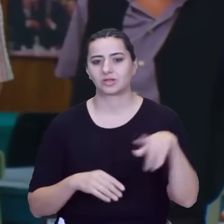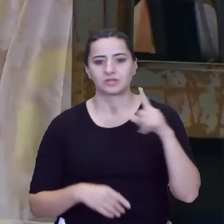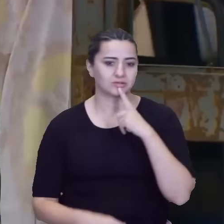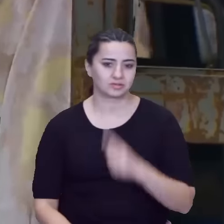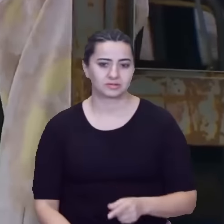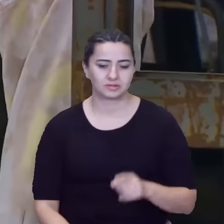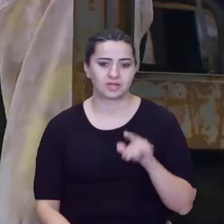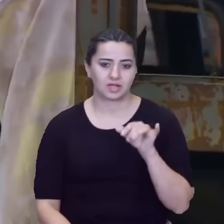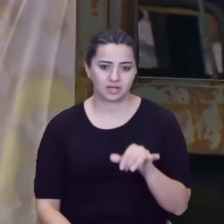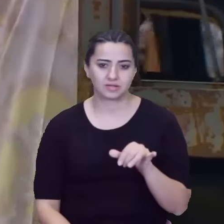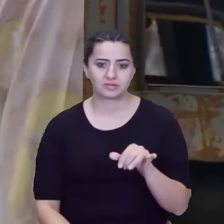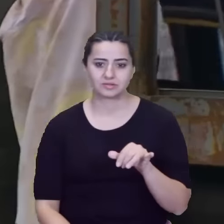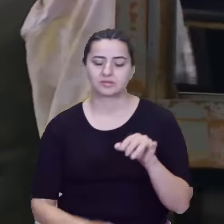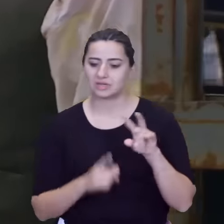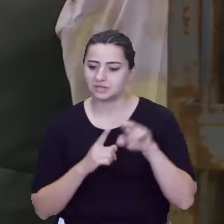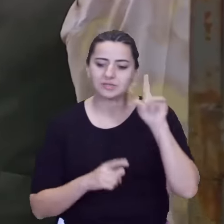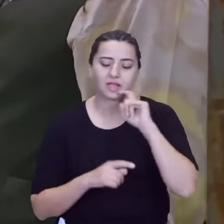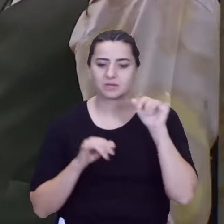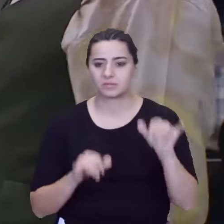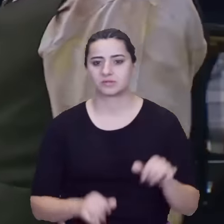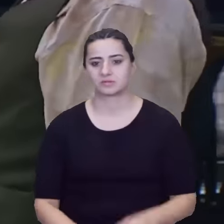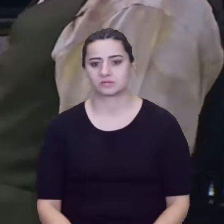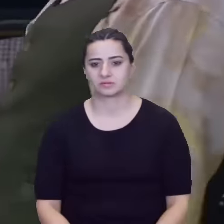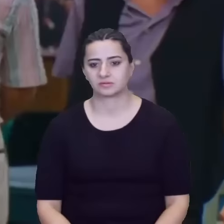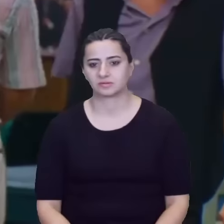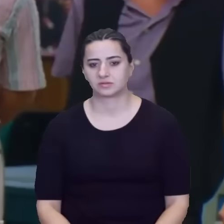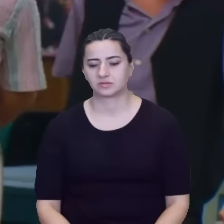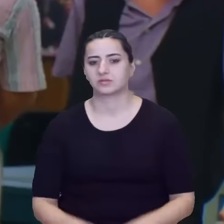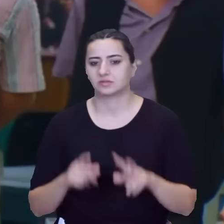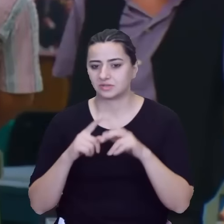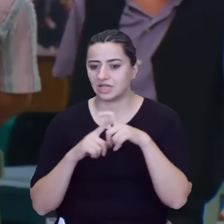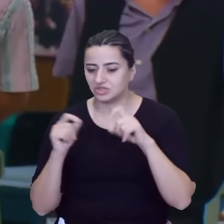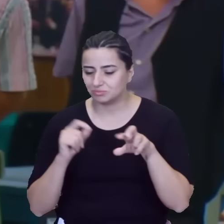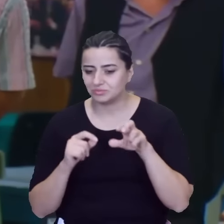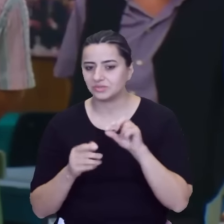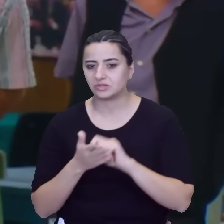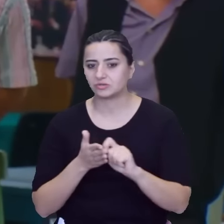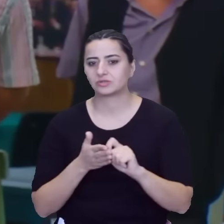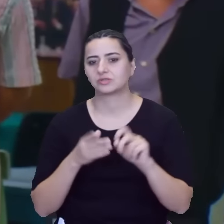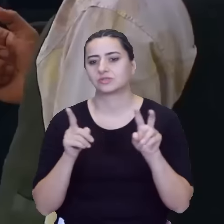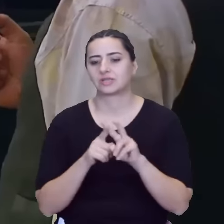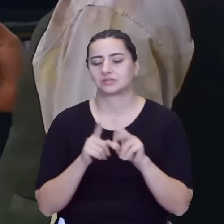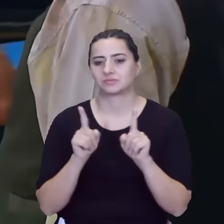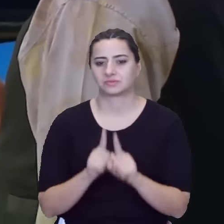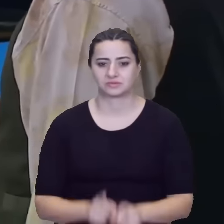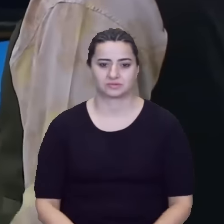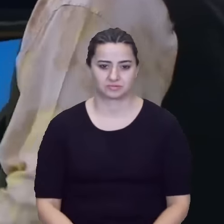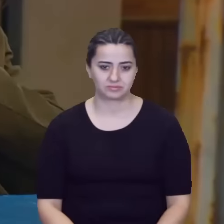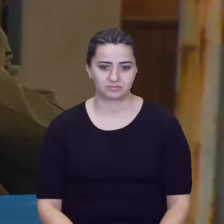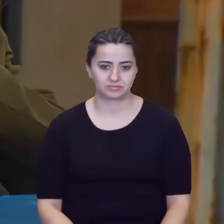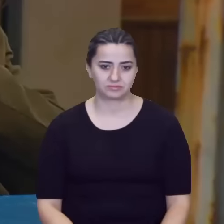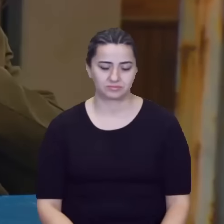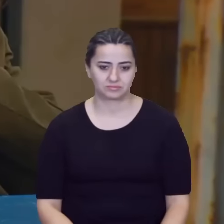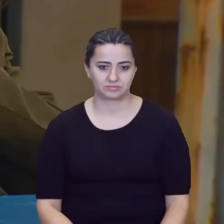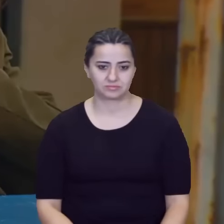tacı değil. Aynı şey Necip dayım için de geçer. Hüviyetinde Necip yazır, Niyeyse Necip deyirik. Suat bir tutam aldığı